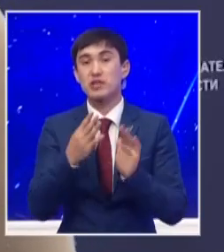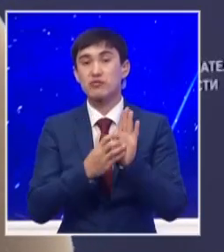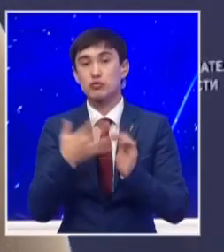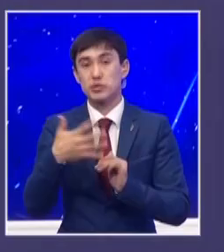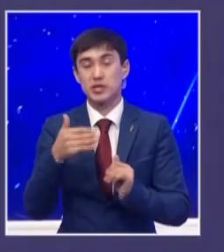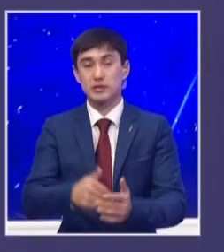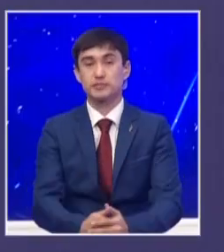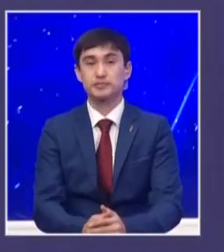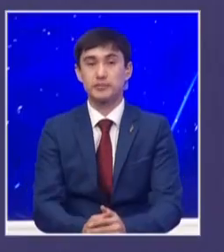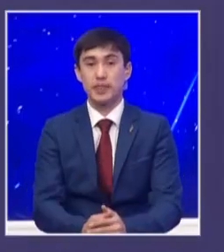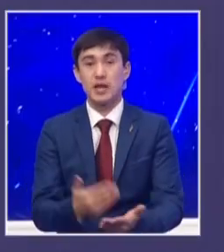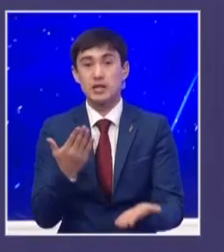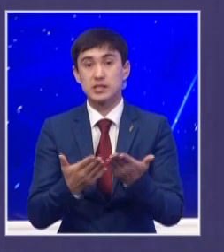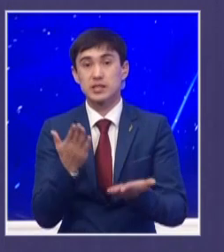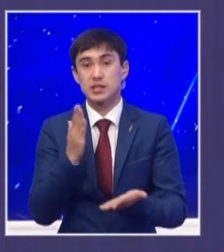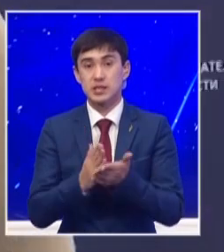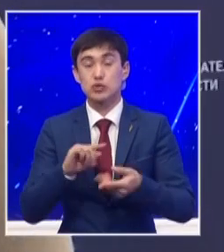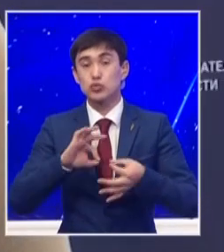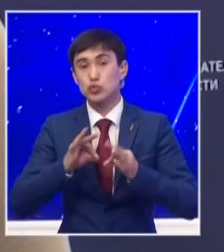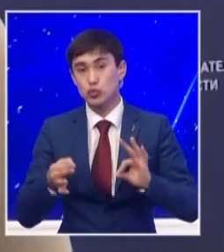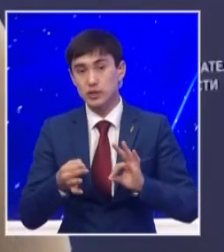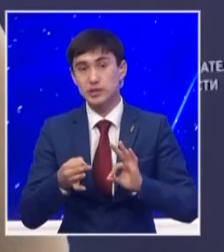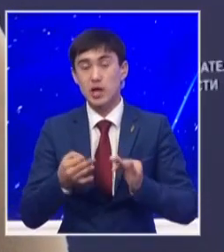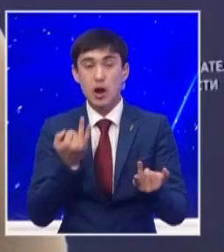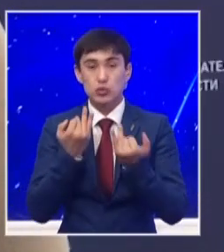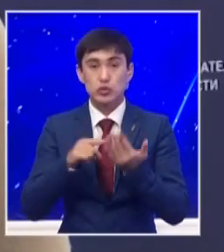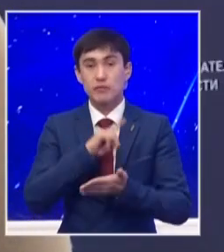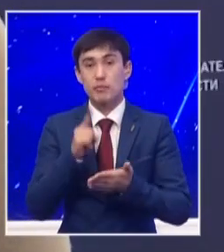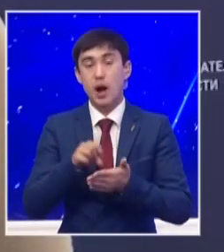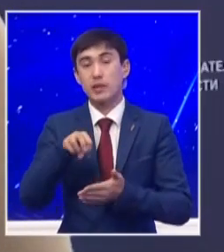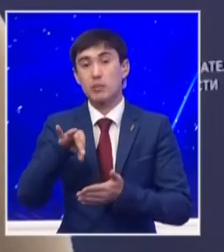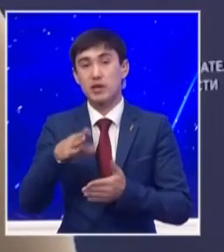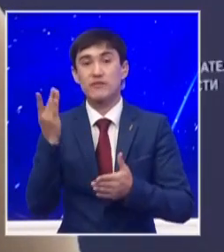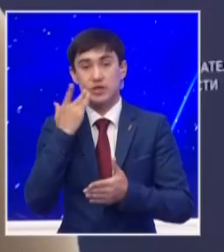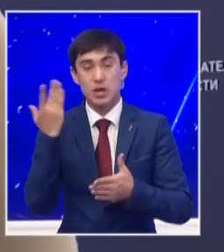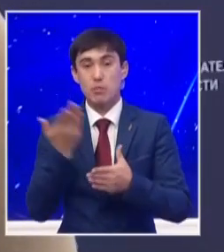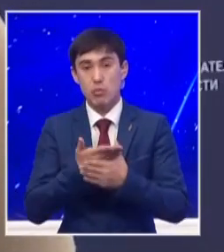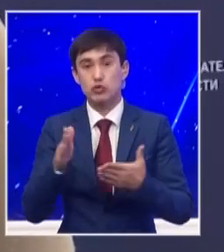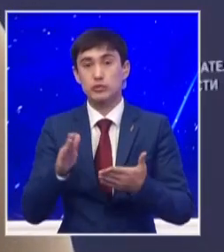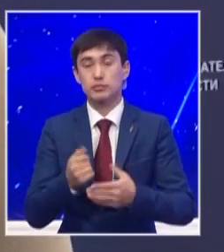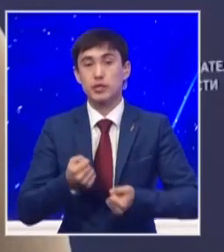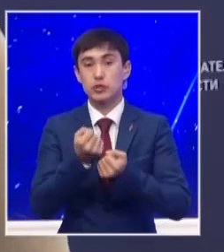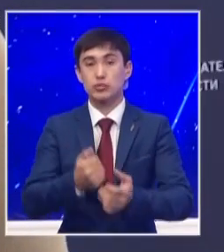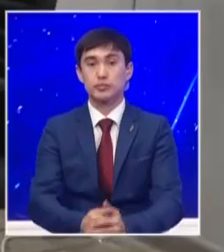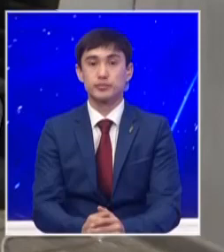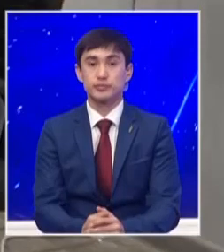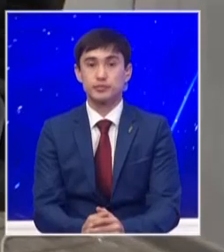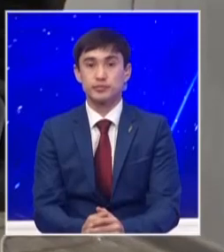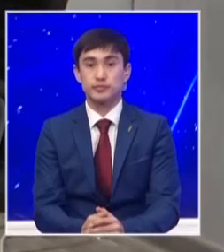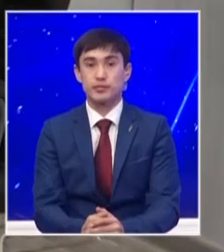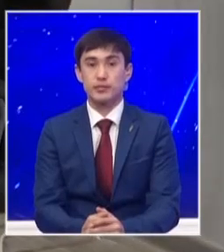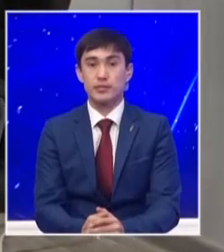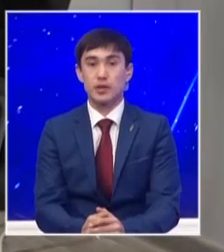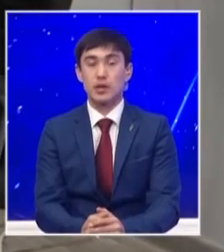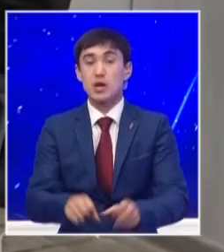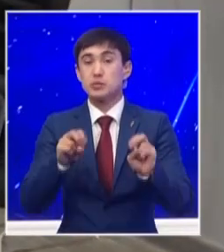5950 если у вас возникнут трудности консультанты палаты предпринимателей всегда окат вам в свою